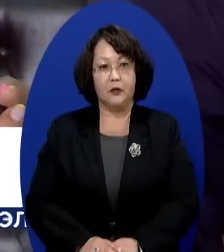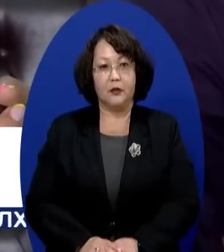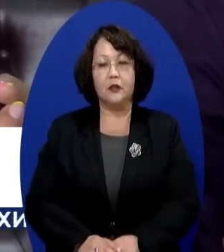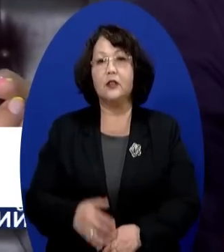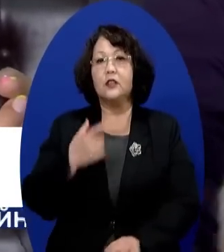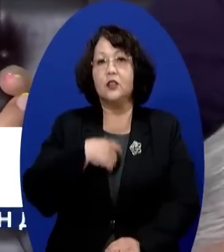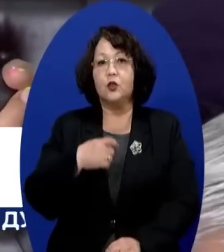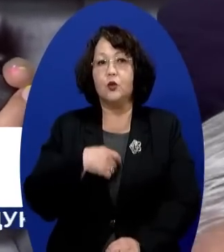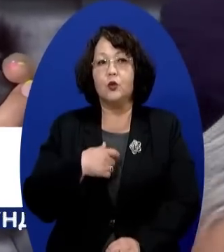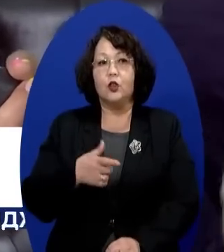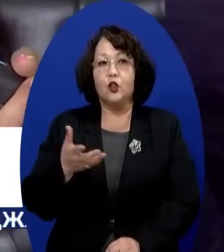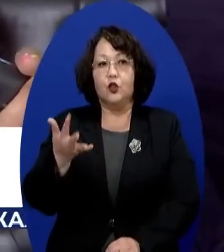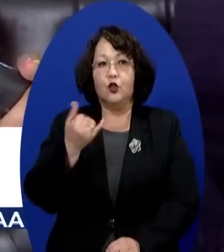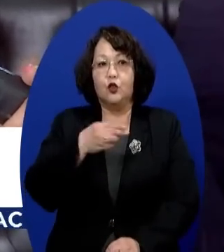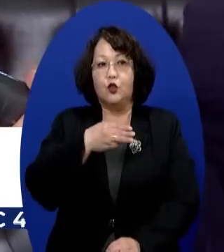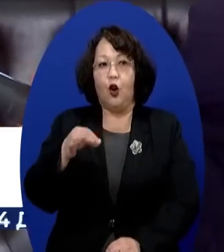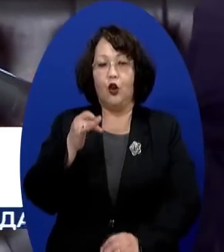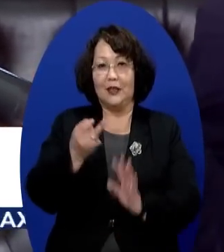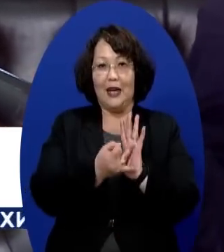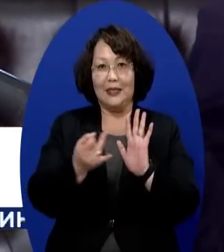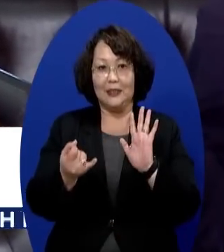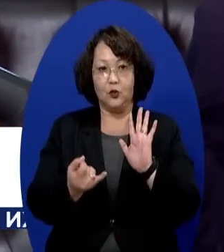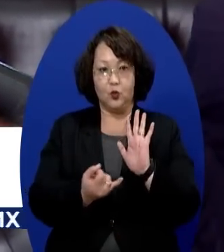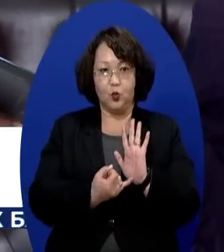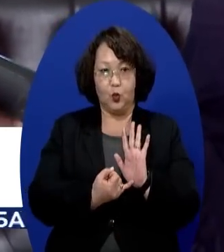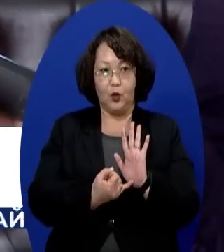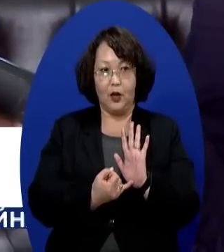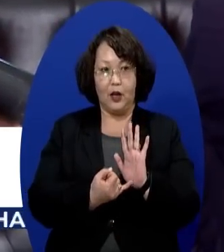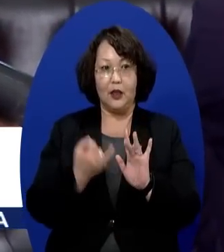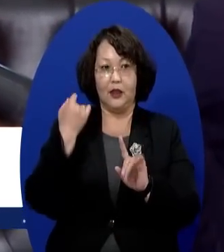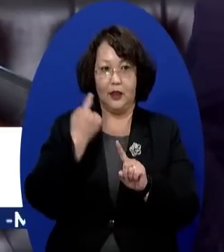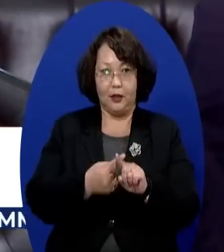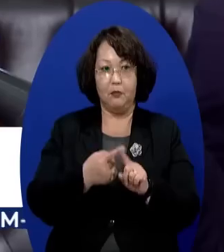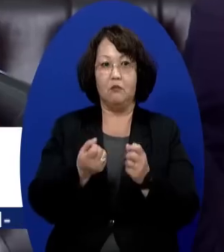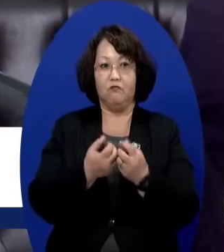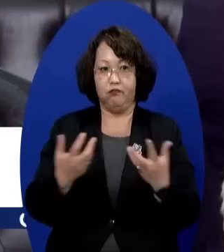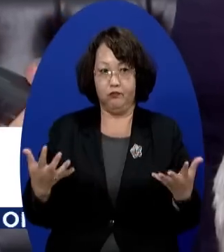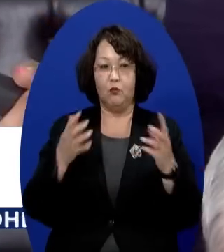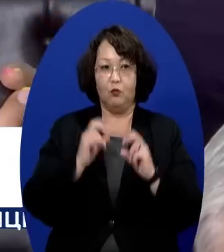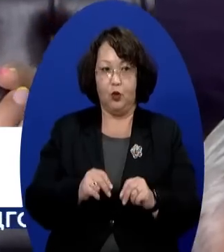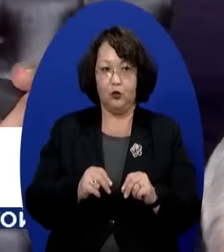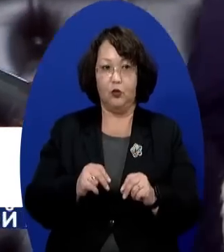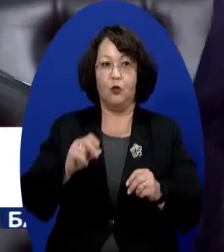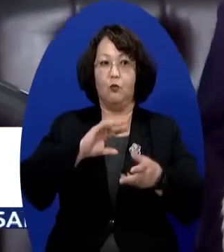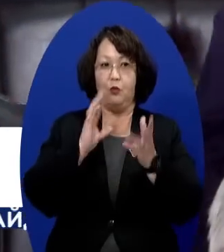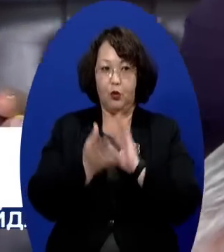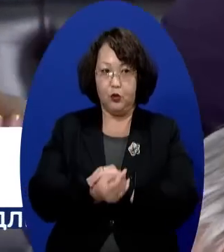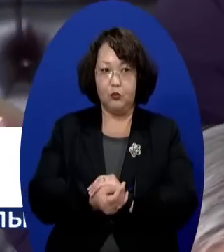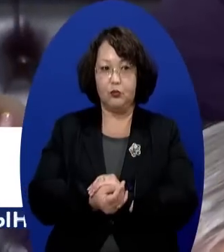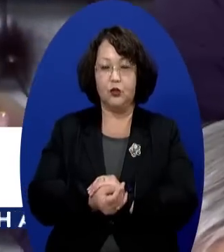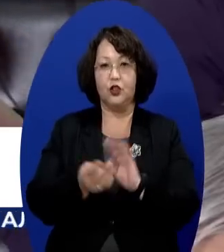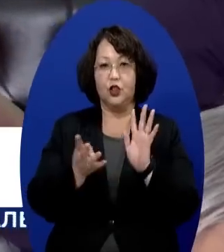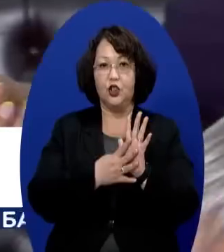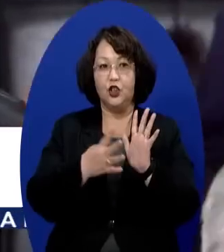Гишүүдийн тоондор 76-г нэмэгдүүл нэмж болно. Нэмэгдээ